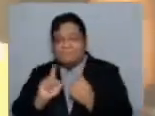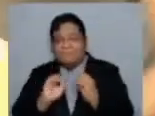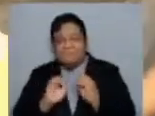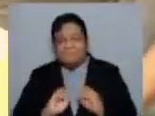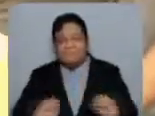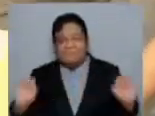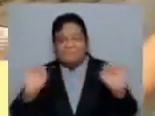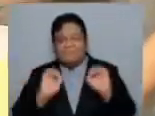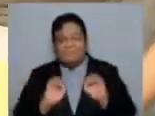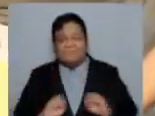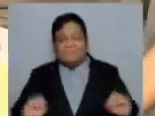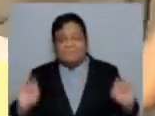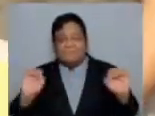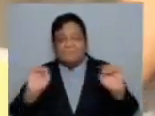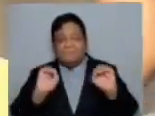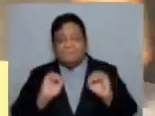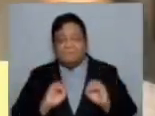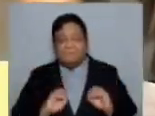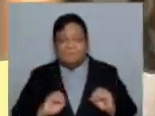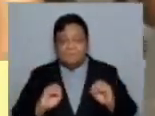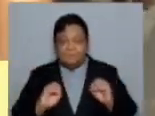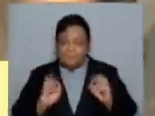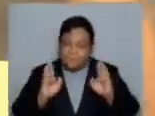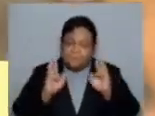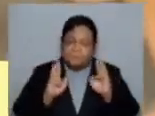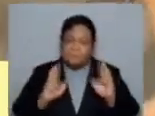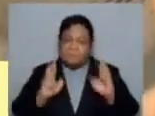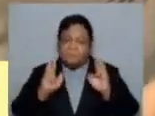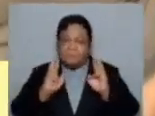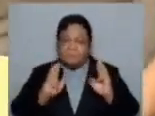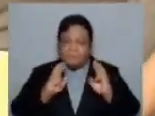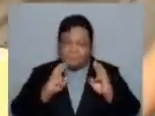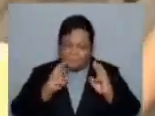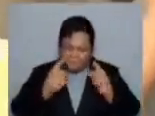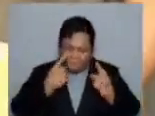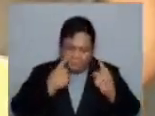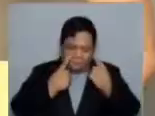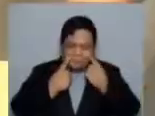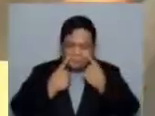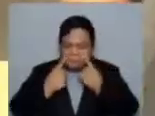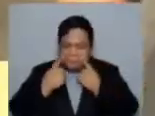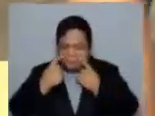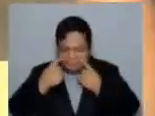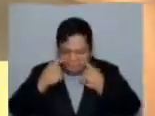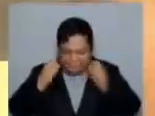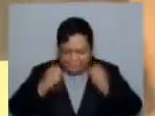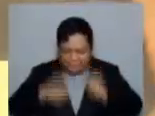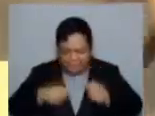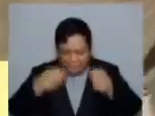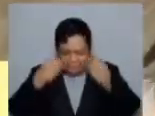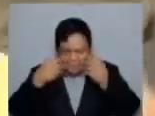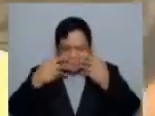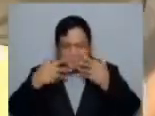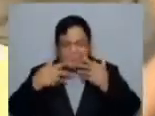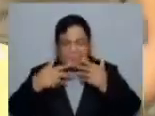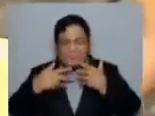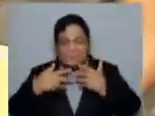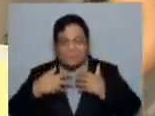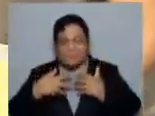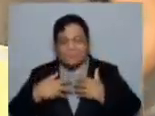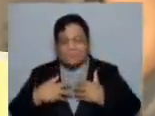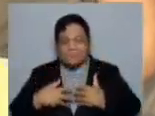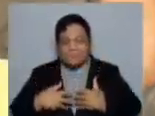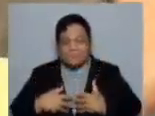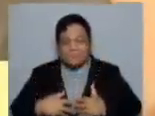malalapitan. Sana may luha pa akong mailuluha at nang